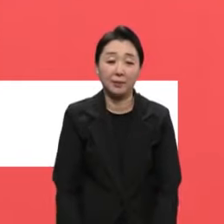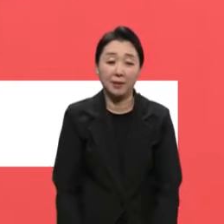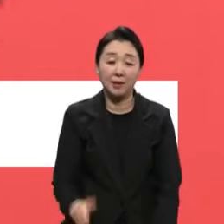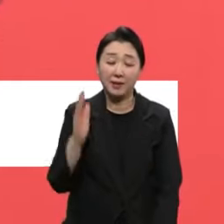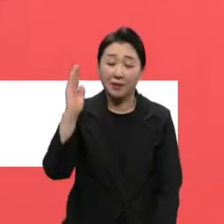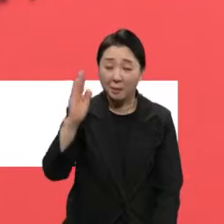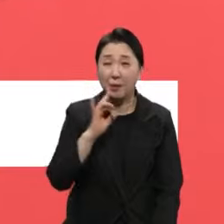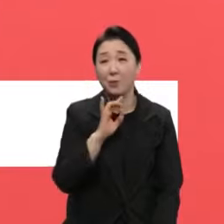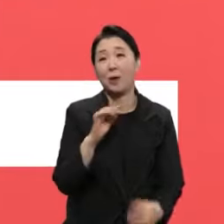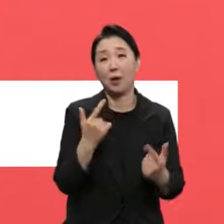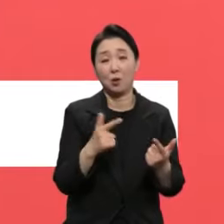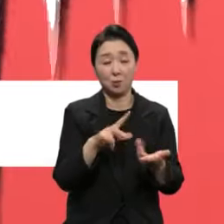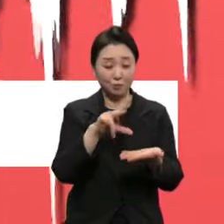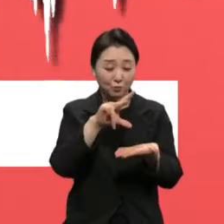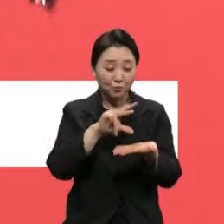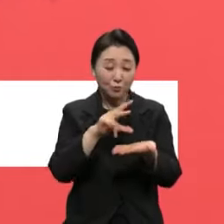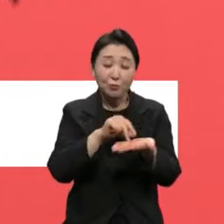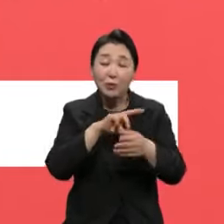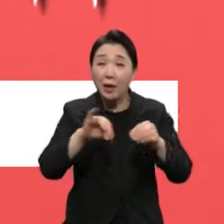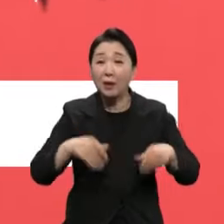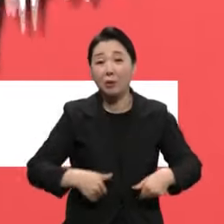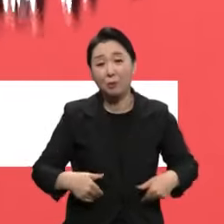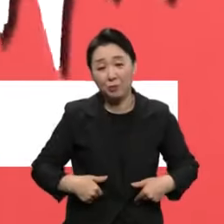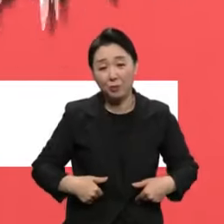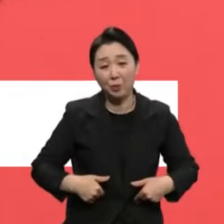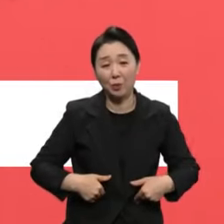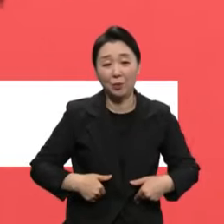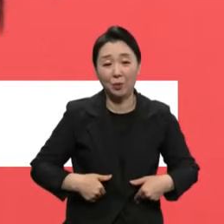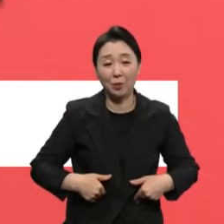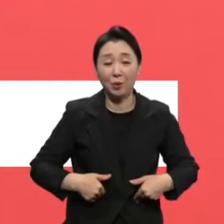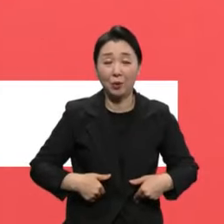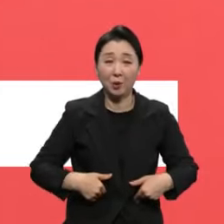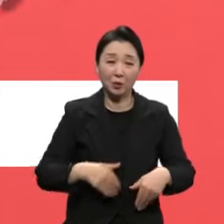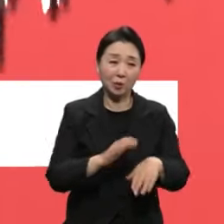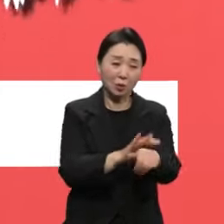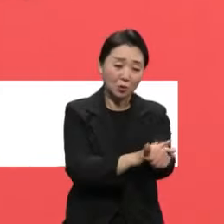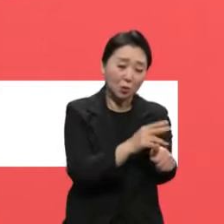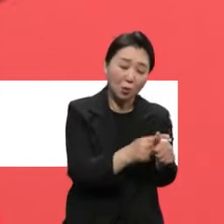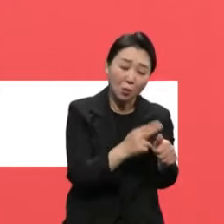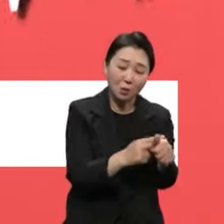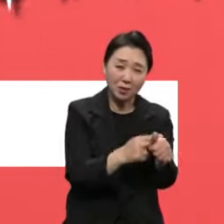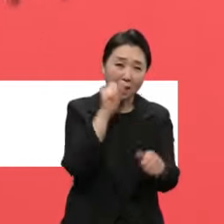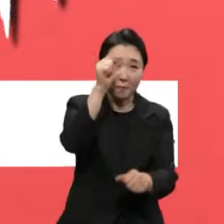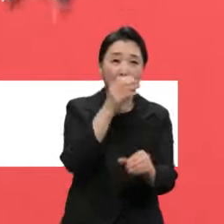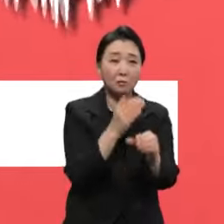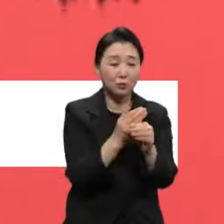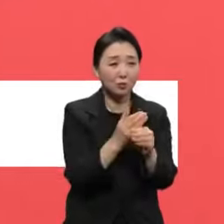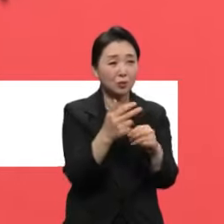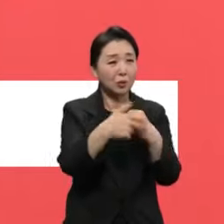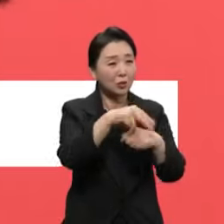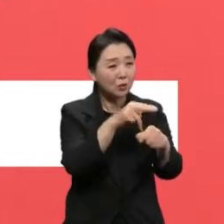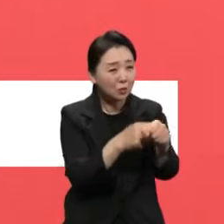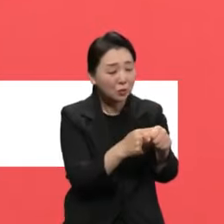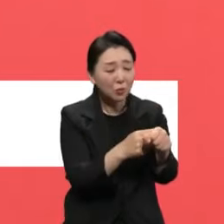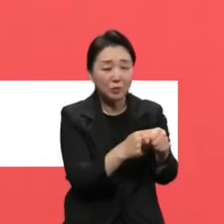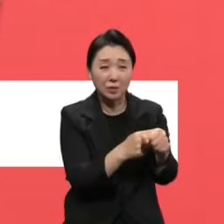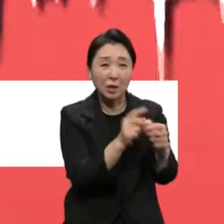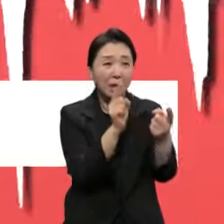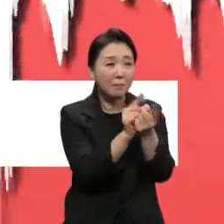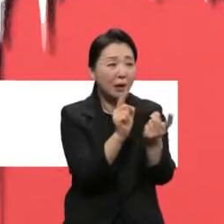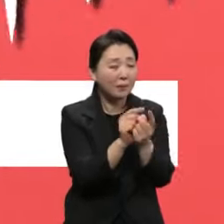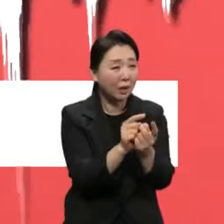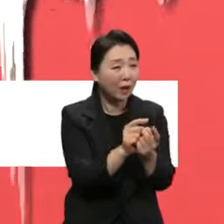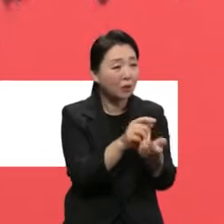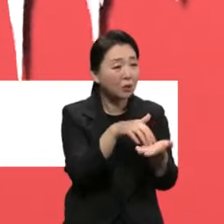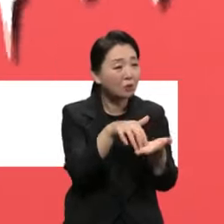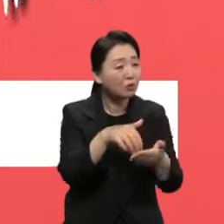문제 해결의 당사자로서 파업하는 전공의 또 교수 등을 만나서 왜 이런 수치가 필요한지에 대해서